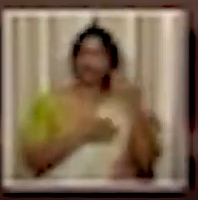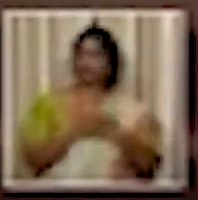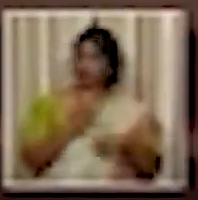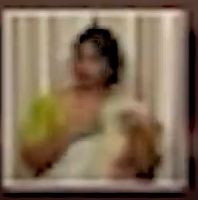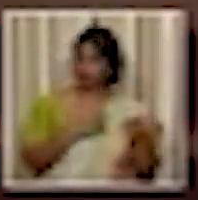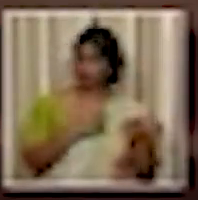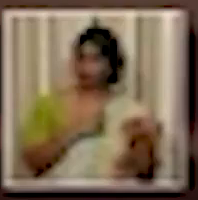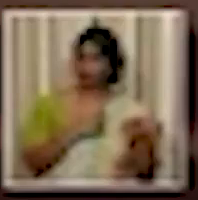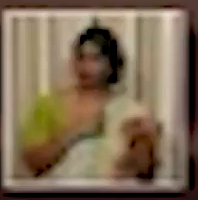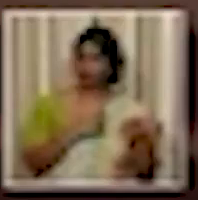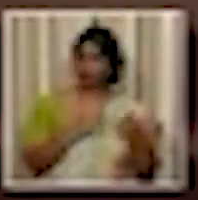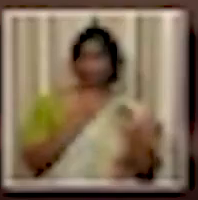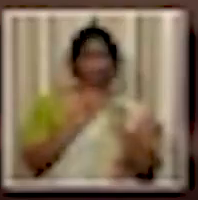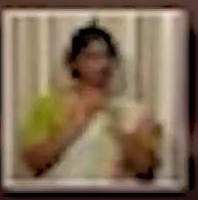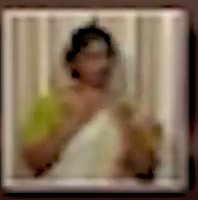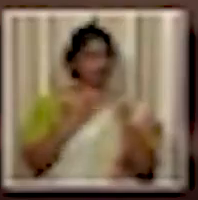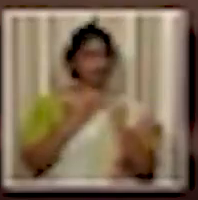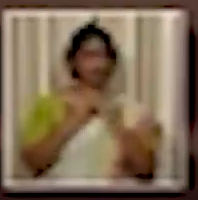වාර්තාවේ නුසුසුසන්